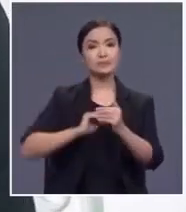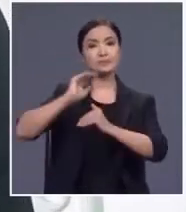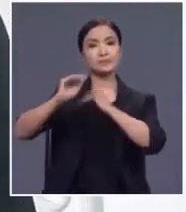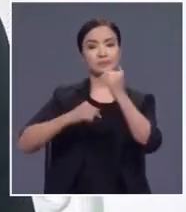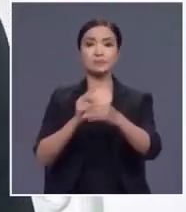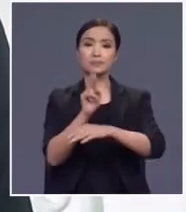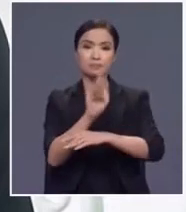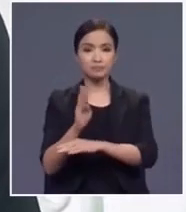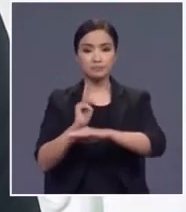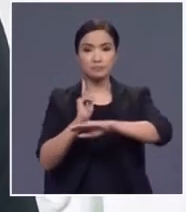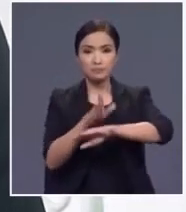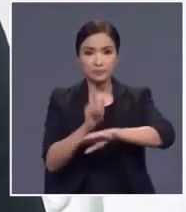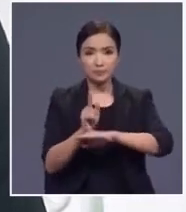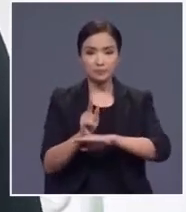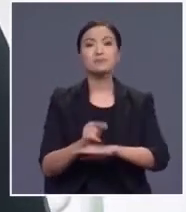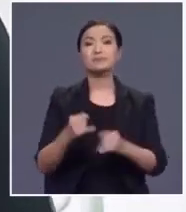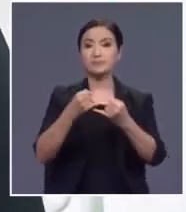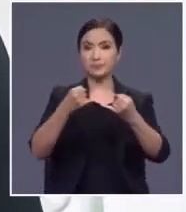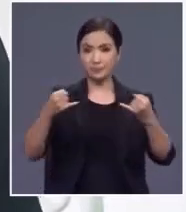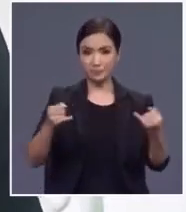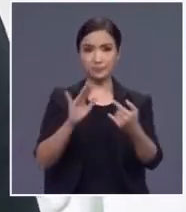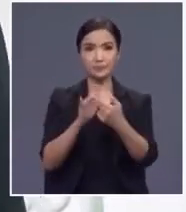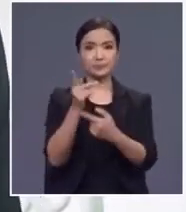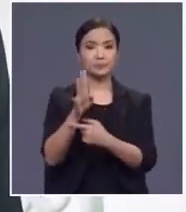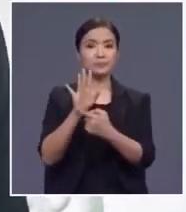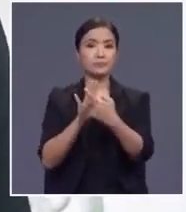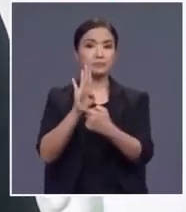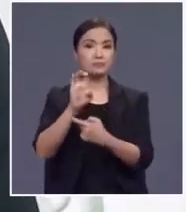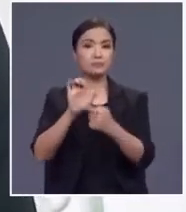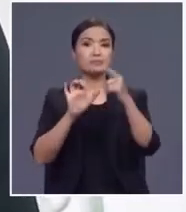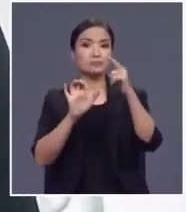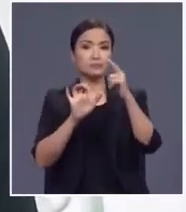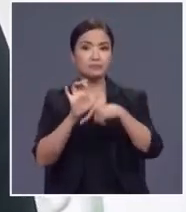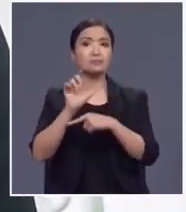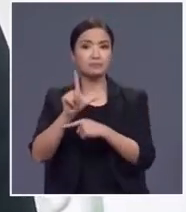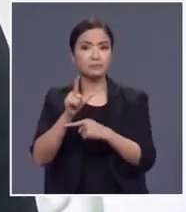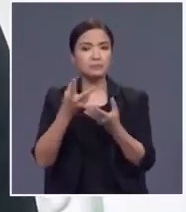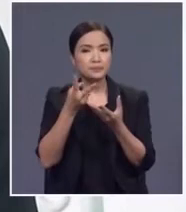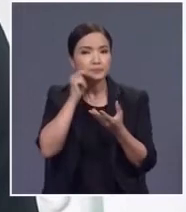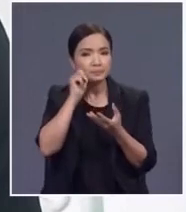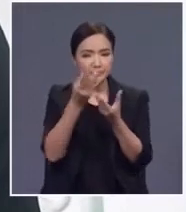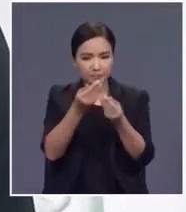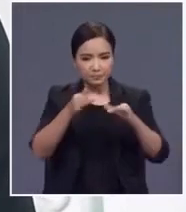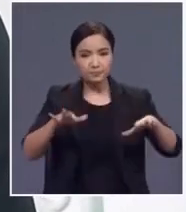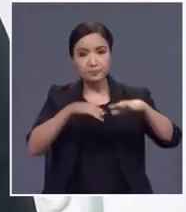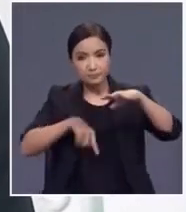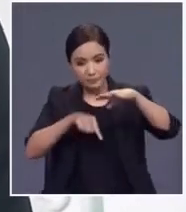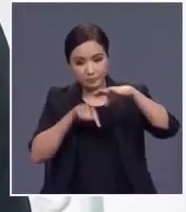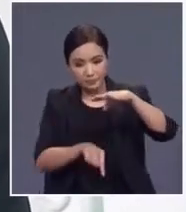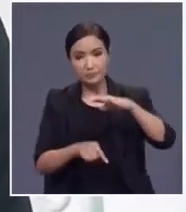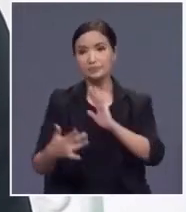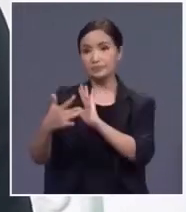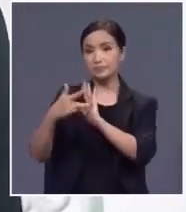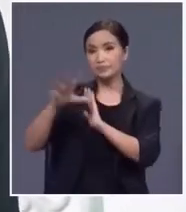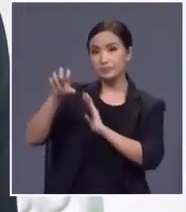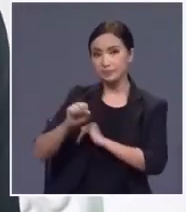ด้วยเคเบิลใต้น้ำระหว่างประเทศในเชิงนโยบายนั้นเป็นอย่างไรเราลองไปฟังกันต่อครับว่าระบบเทคโนโลยีที่นำมาใช้กับเคเบิลใต้น้ำระหว่